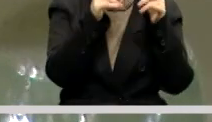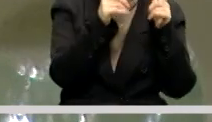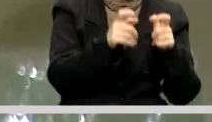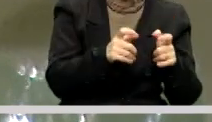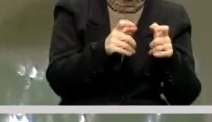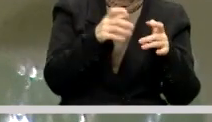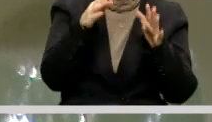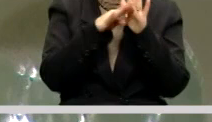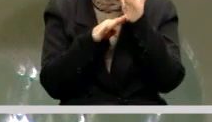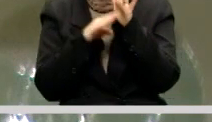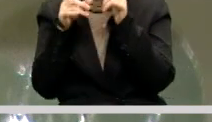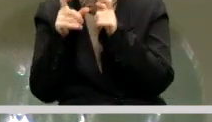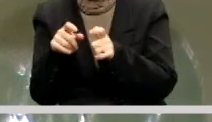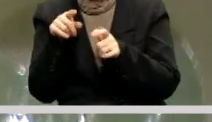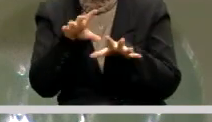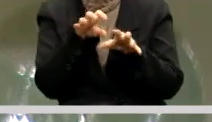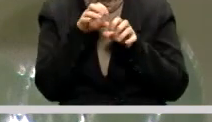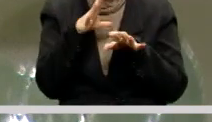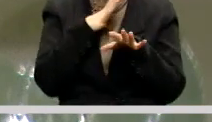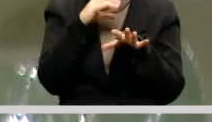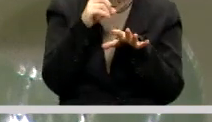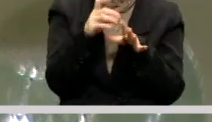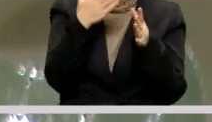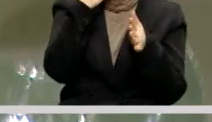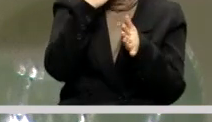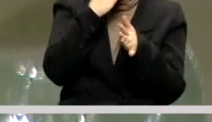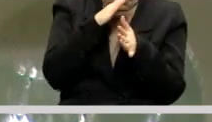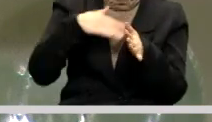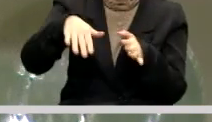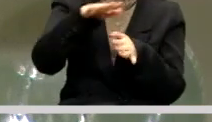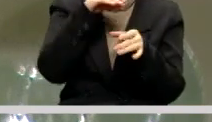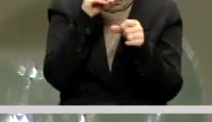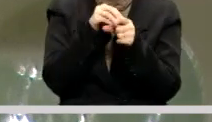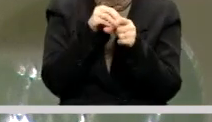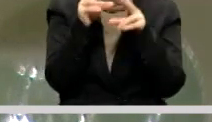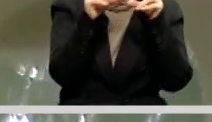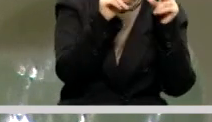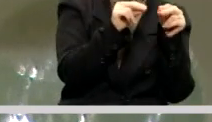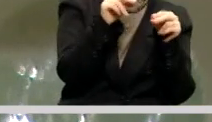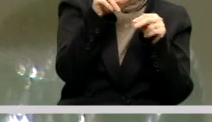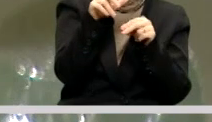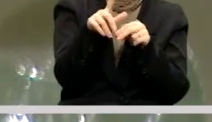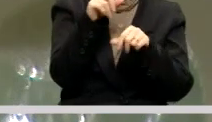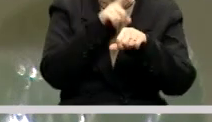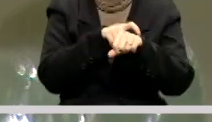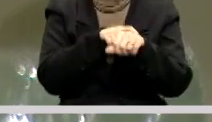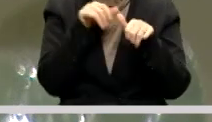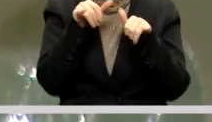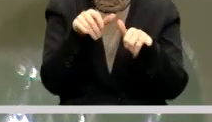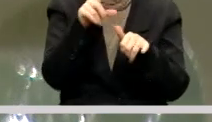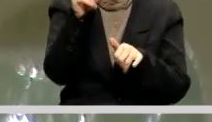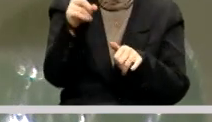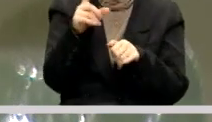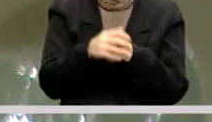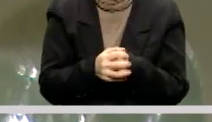etkiliyor mu? Yoksa yine de mesela böyle ortalama saat aralığı veriliyor ya. Bu hepimiz için, örneğin mesela çocuklar için şu kadar, yetişkinler için bu kadar gereklidir gibi,